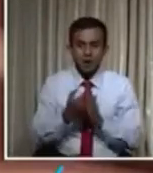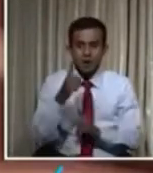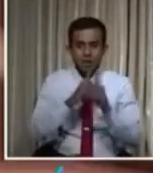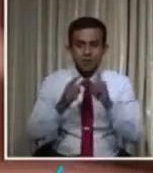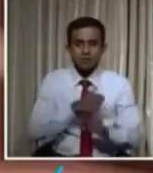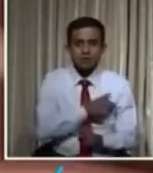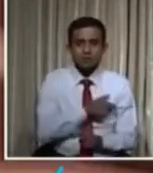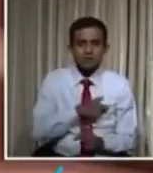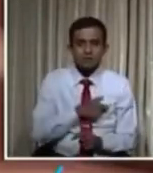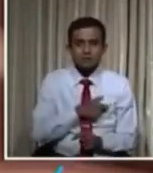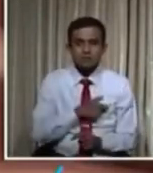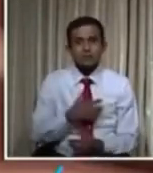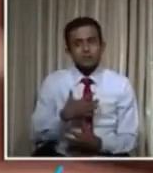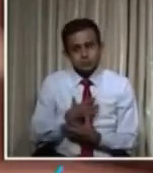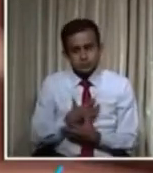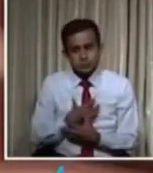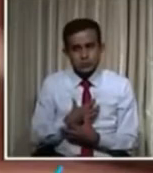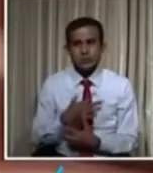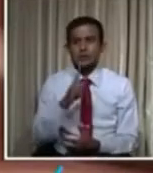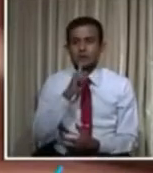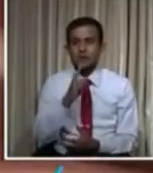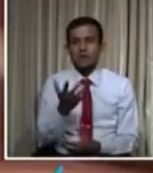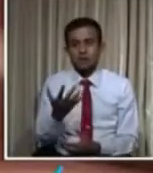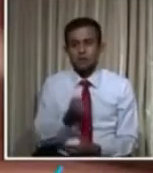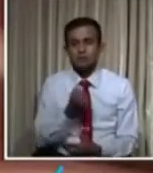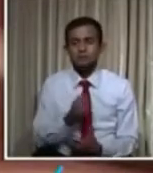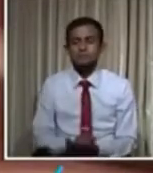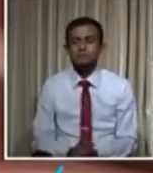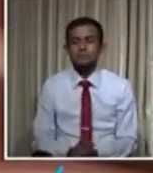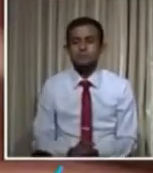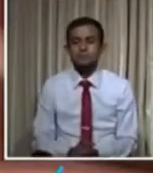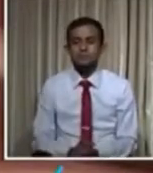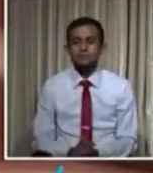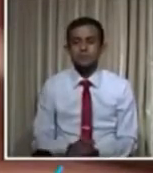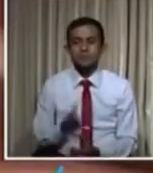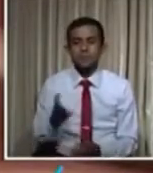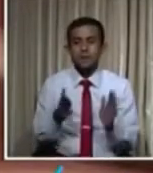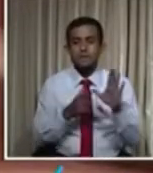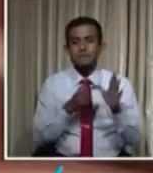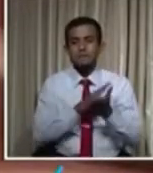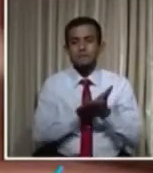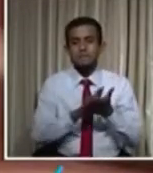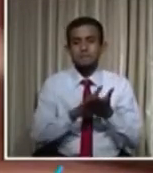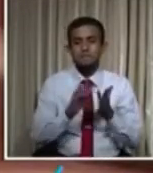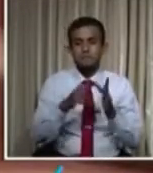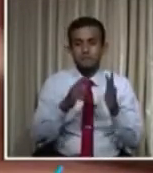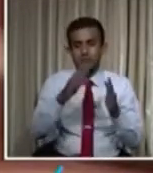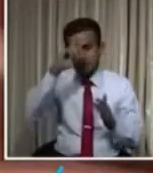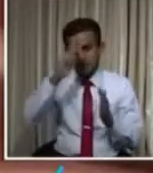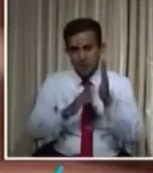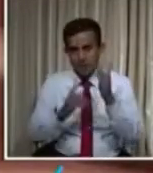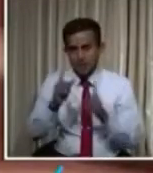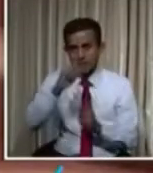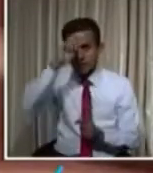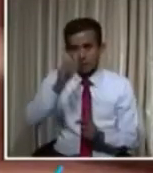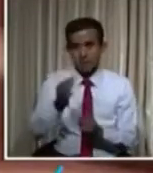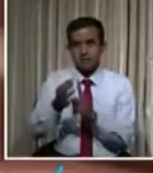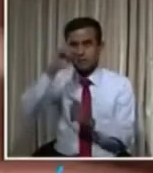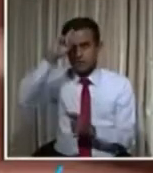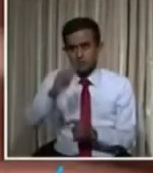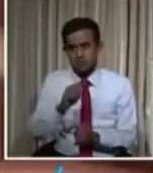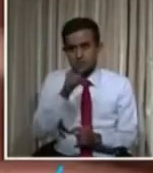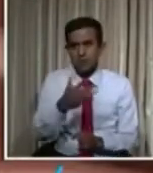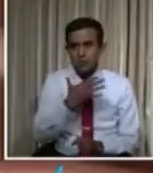කතානායකතුමනි කනගාටුවෙන් උනා කියන්නට ඕනේ මේ මහින්දානන්ද ඇමතිතුමා ජනාධිපතිතුමාට බොරු